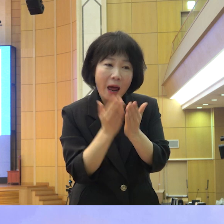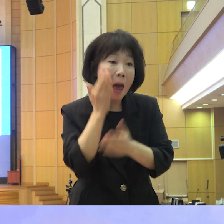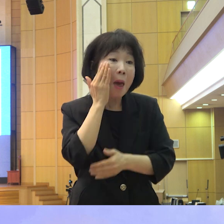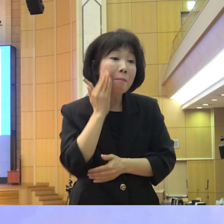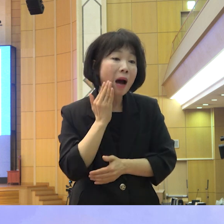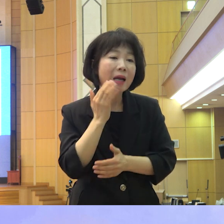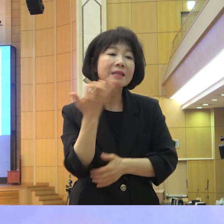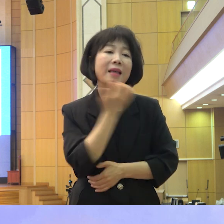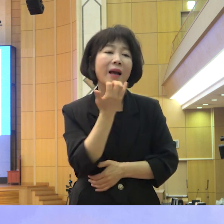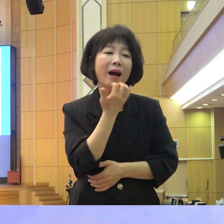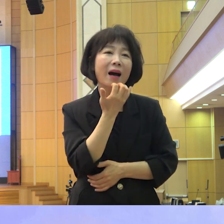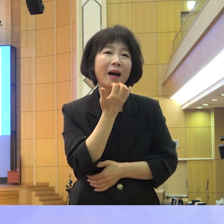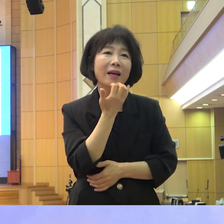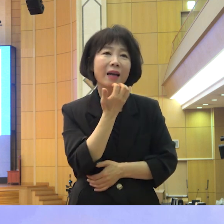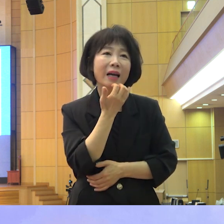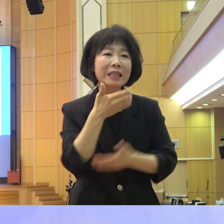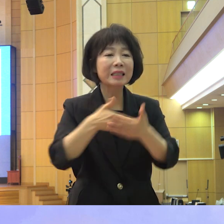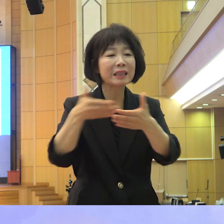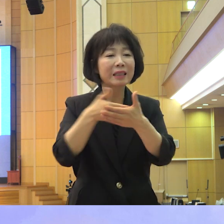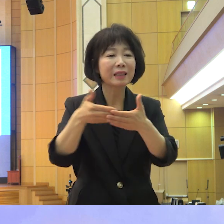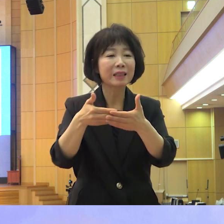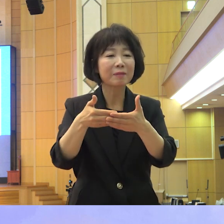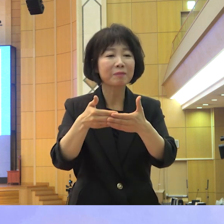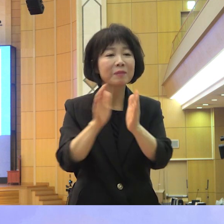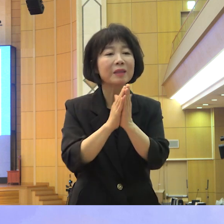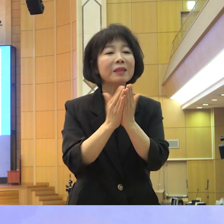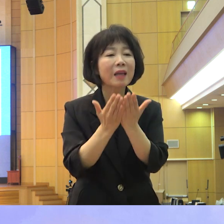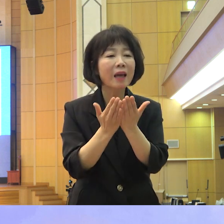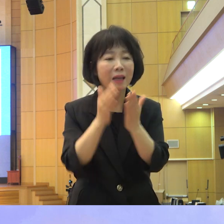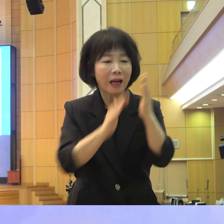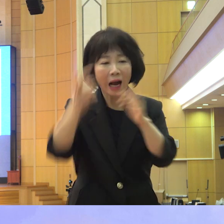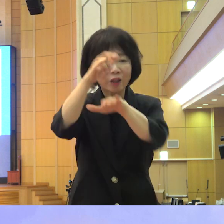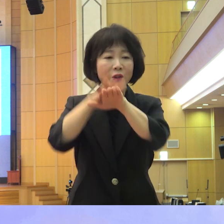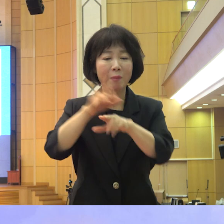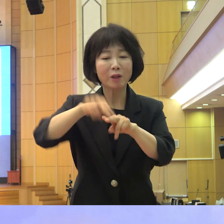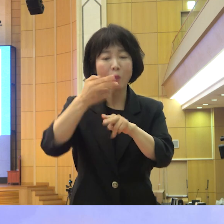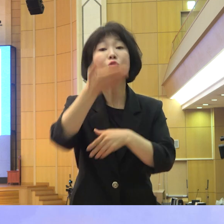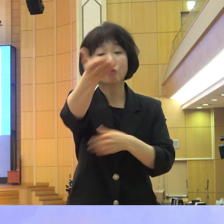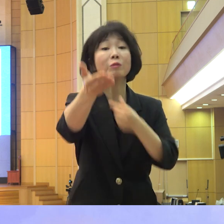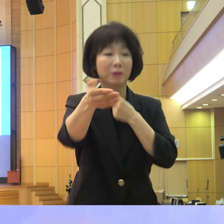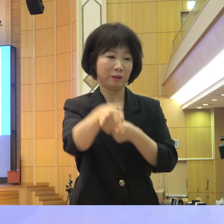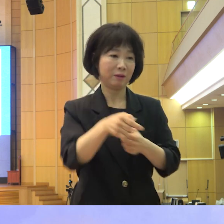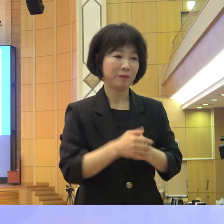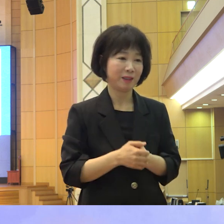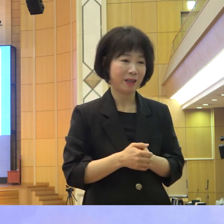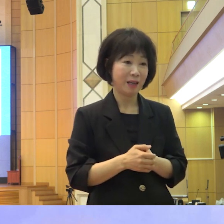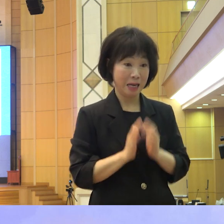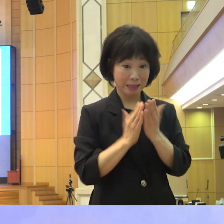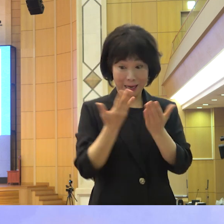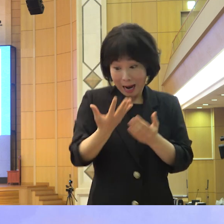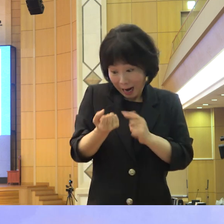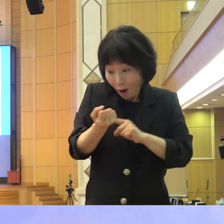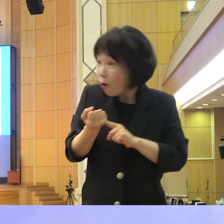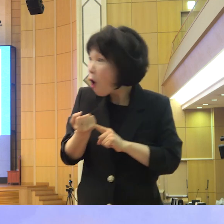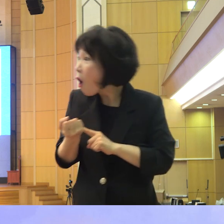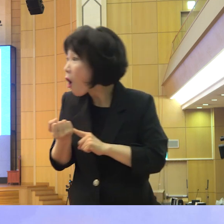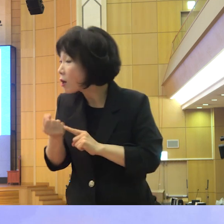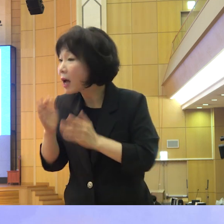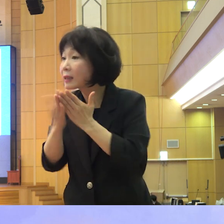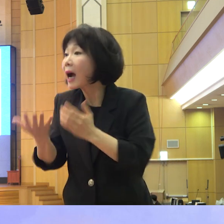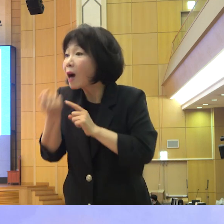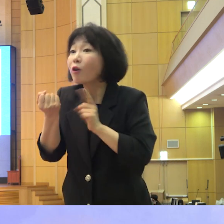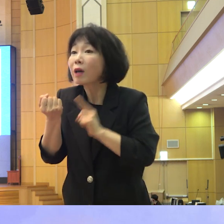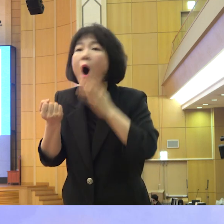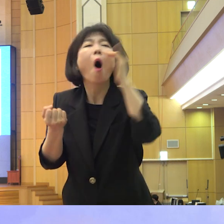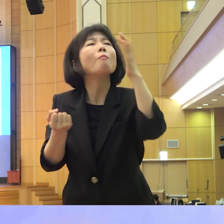파란색으로 나온 요런 그림책 가정 예배를 선물로 드릴 거예요. 그래서 여러분들이 이걸 가지고 부모님들한테